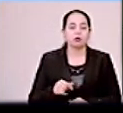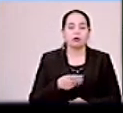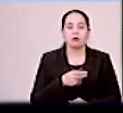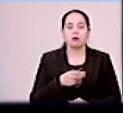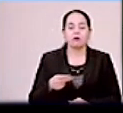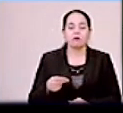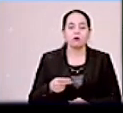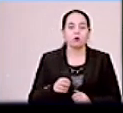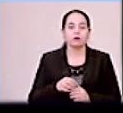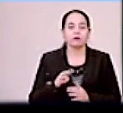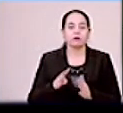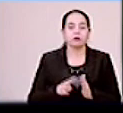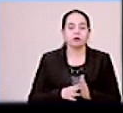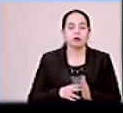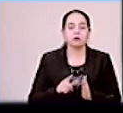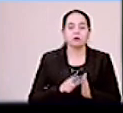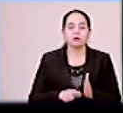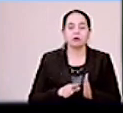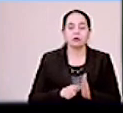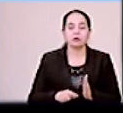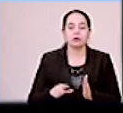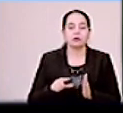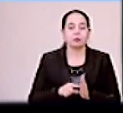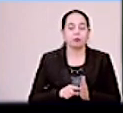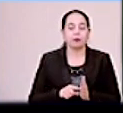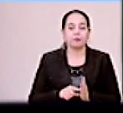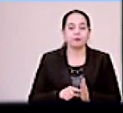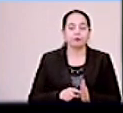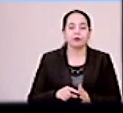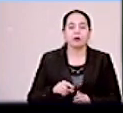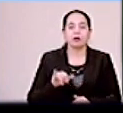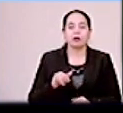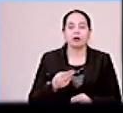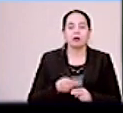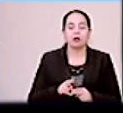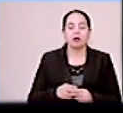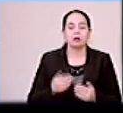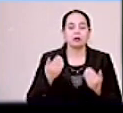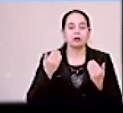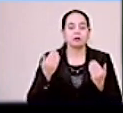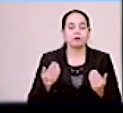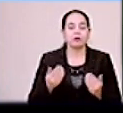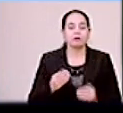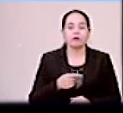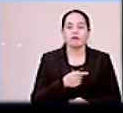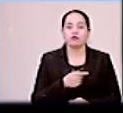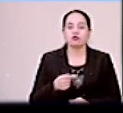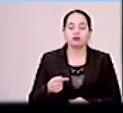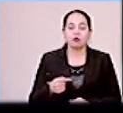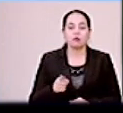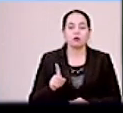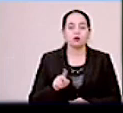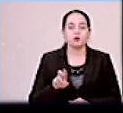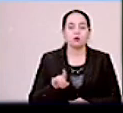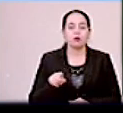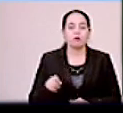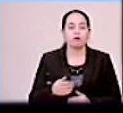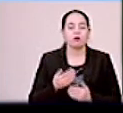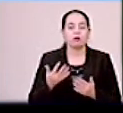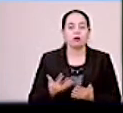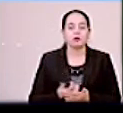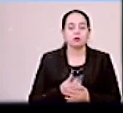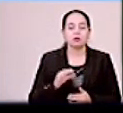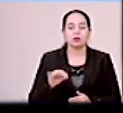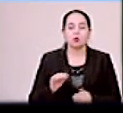равно 19 77. y – это неизвестное вычитаемое. Чтобы его найти,